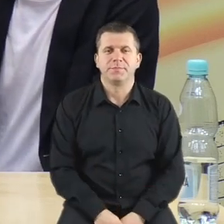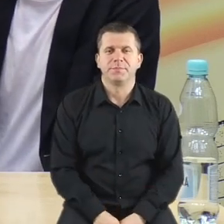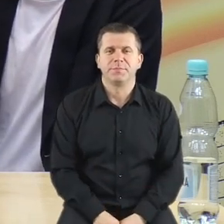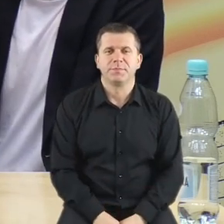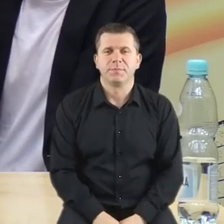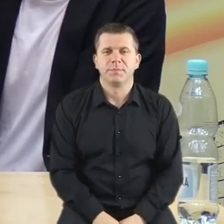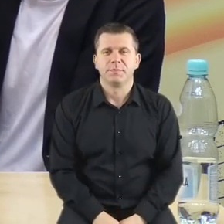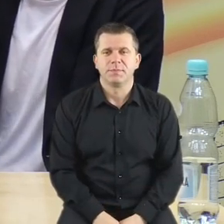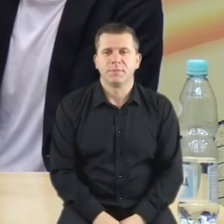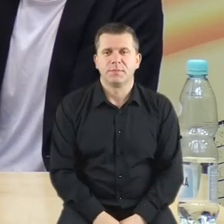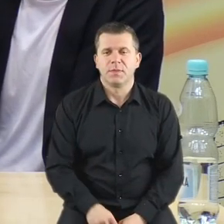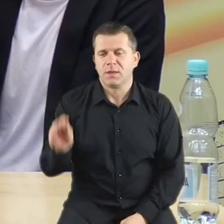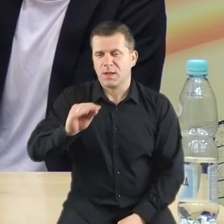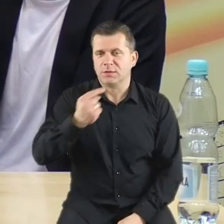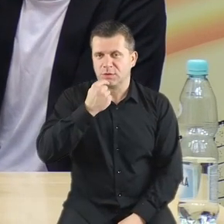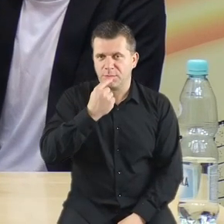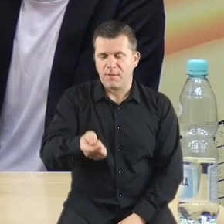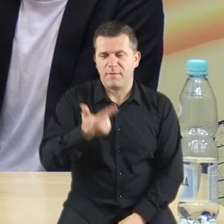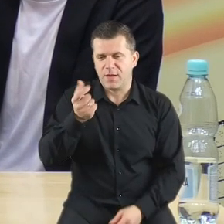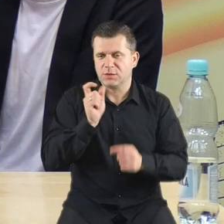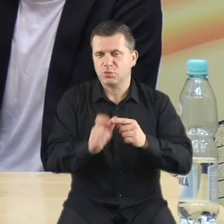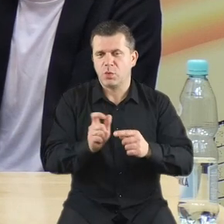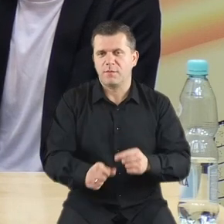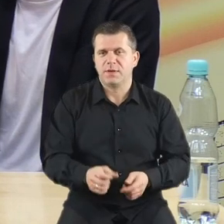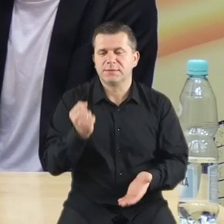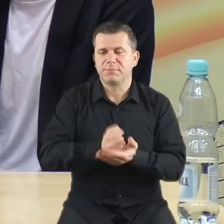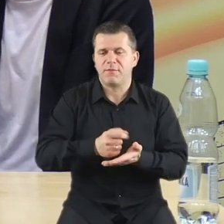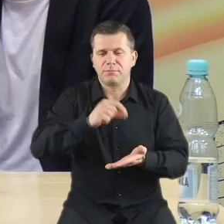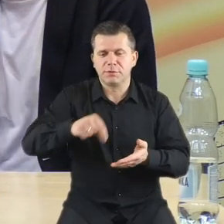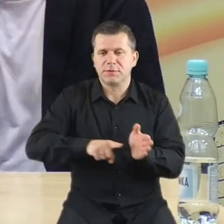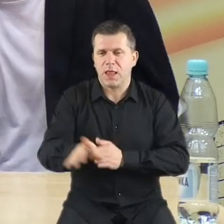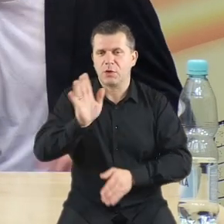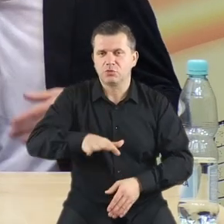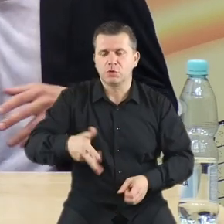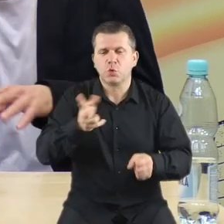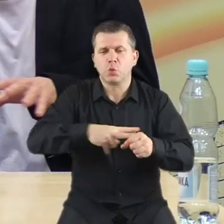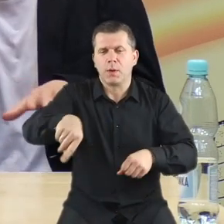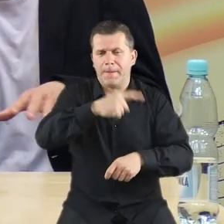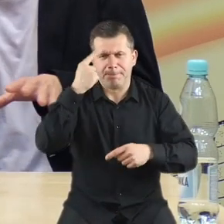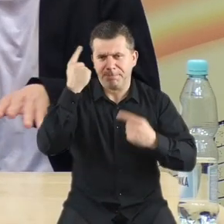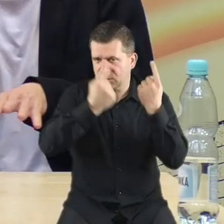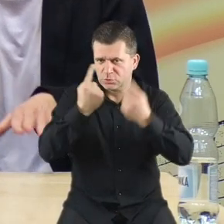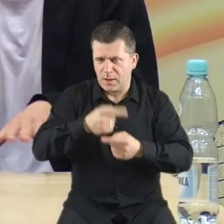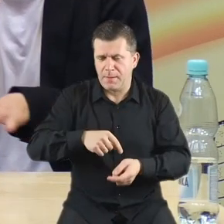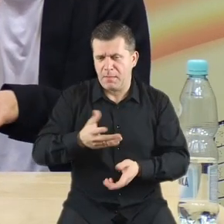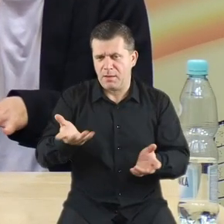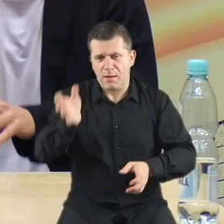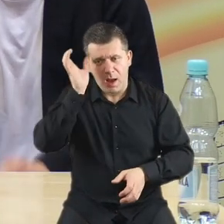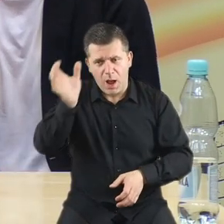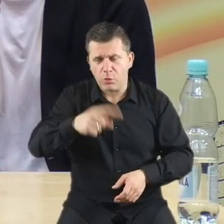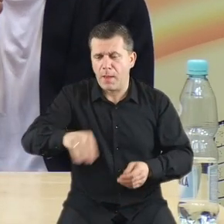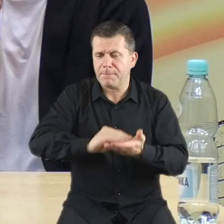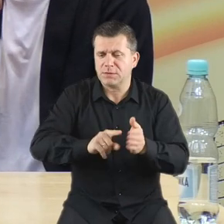To jeszcze tylko powiem dwa słowa, jeśli chodzi o pisanie dla dzieci, bo niektórym się wydaje, autorom, którzy piszą dla